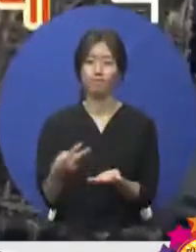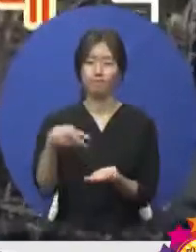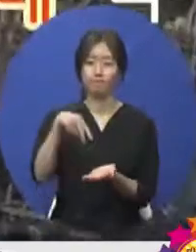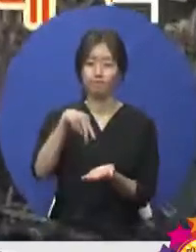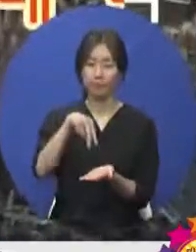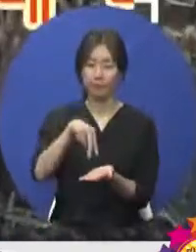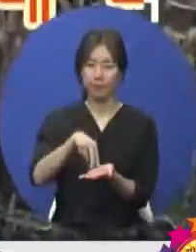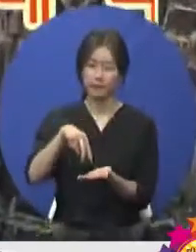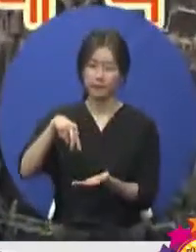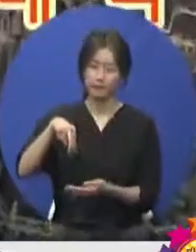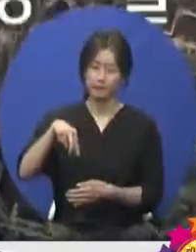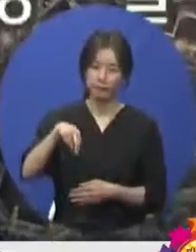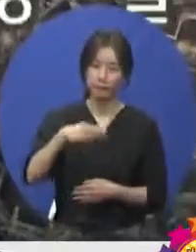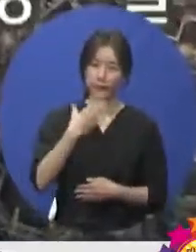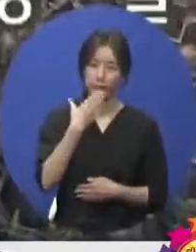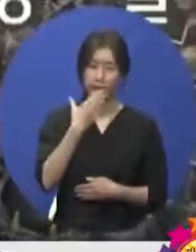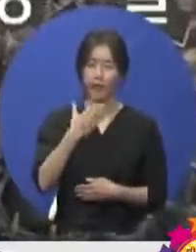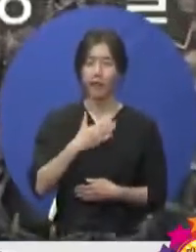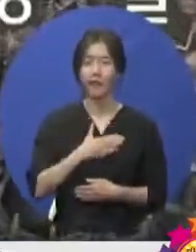일었을 테라